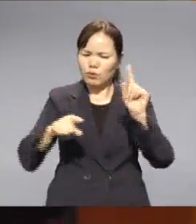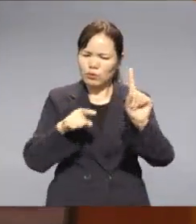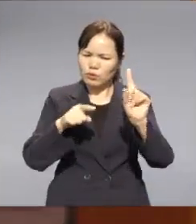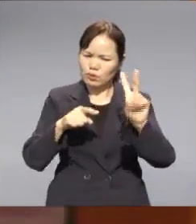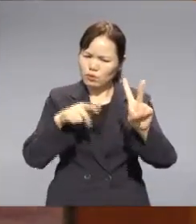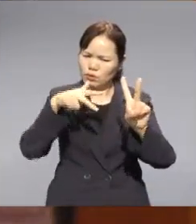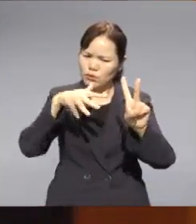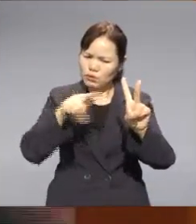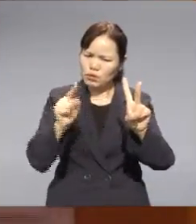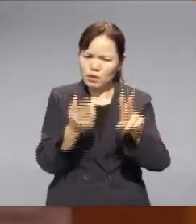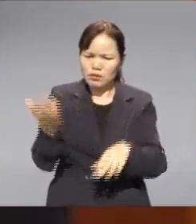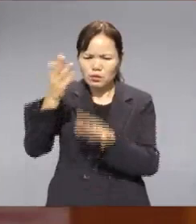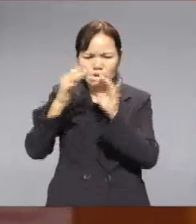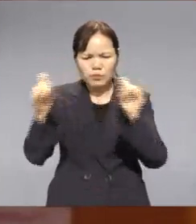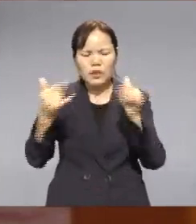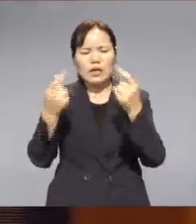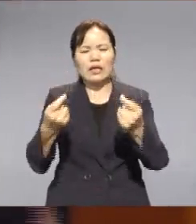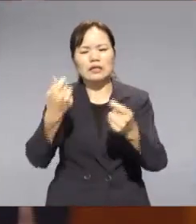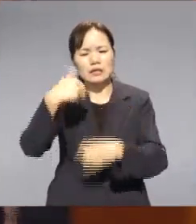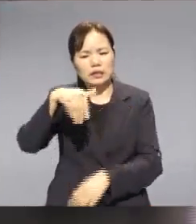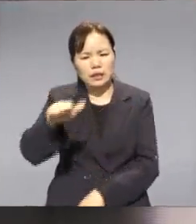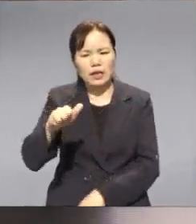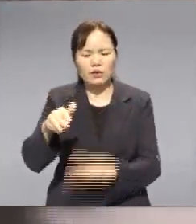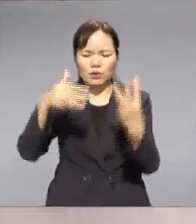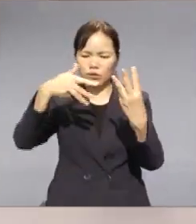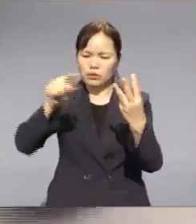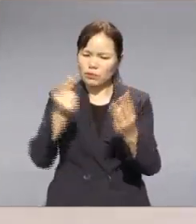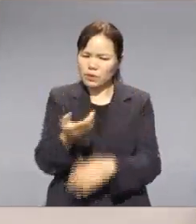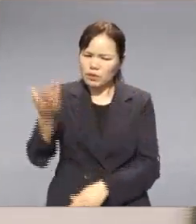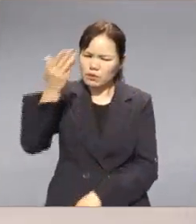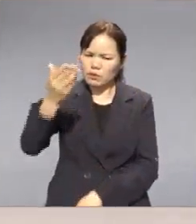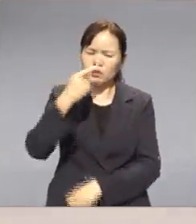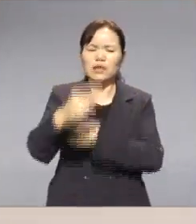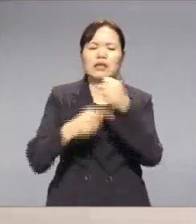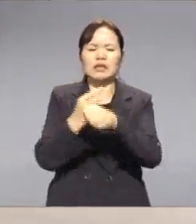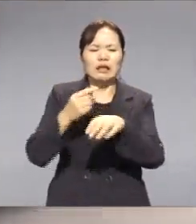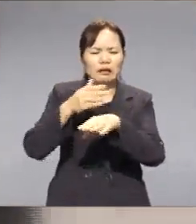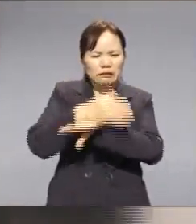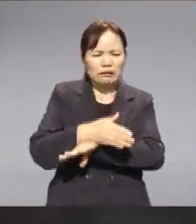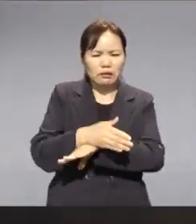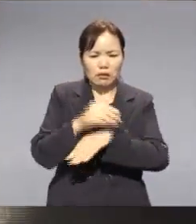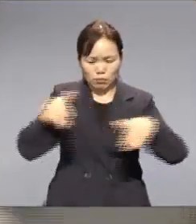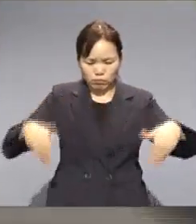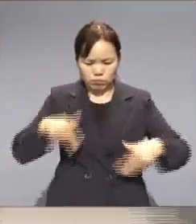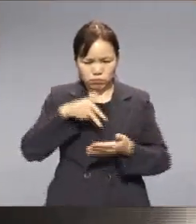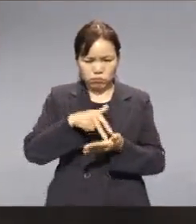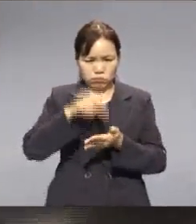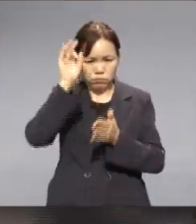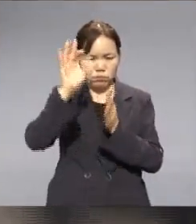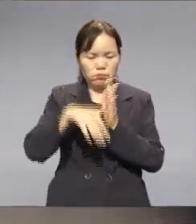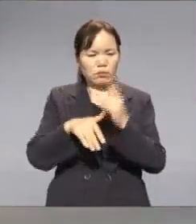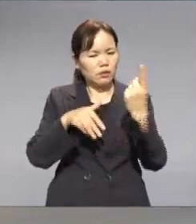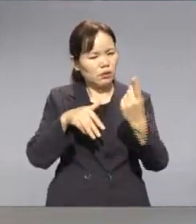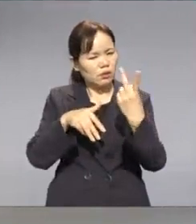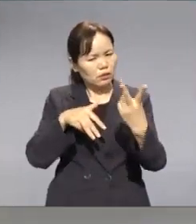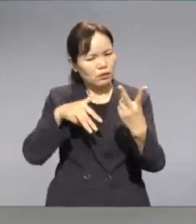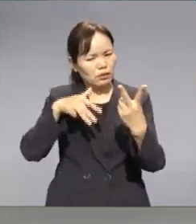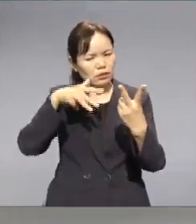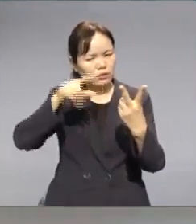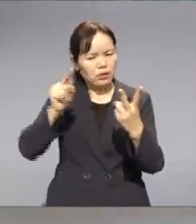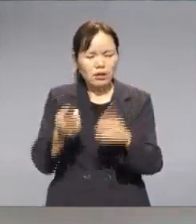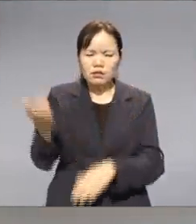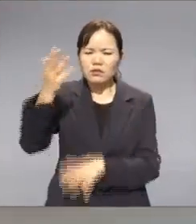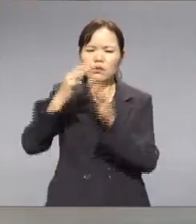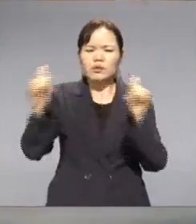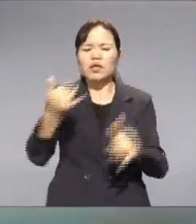1, 2차 진급은 같이 들어가고 3차 진급은 한 해 늦게. 객관적으로 봤을 때는 1차나 2차 진급한